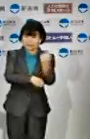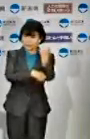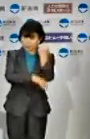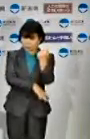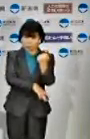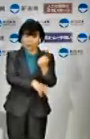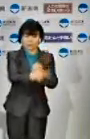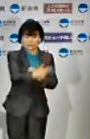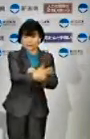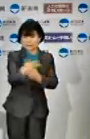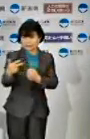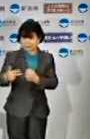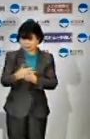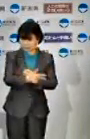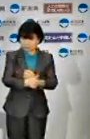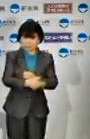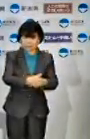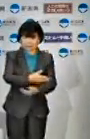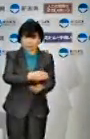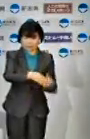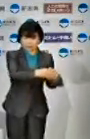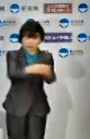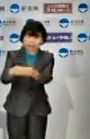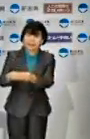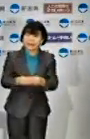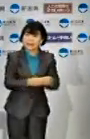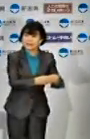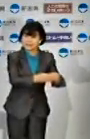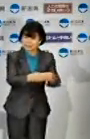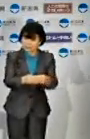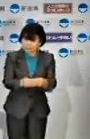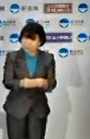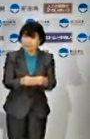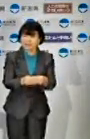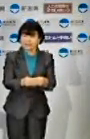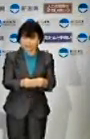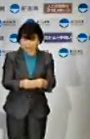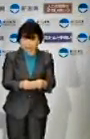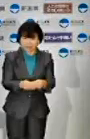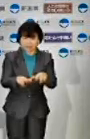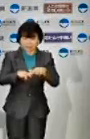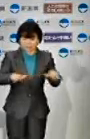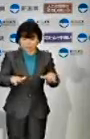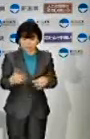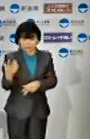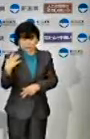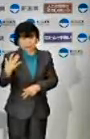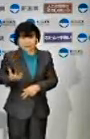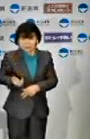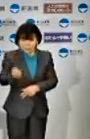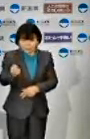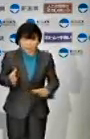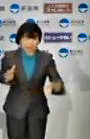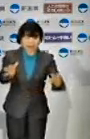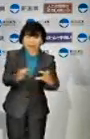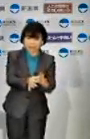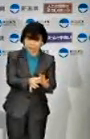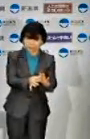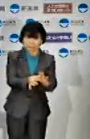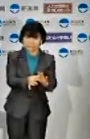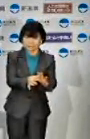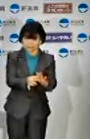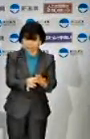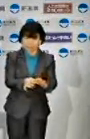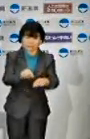携をして、まあ、行政の責任を持ってですね、関与していく、ということ